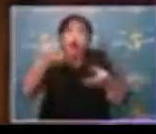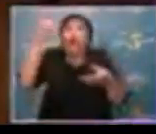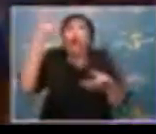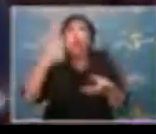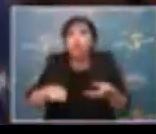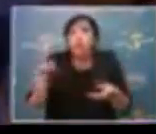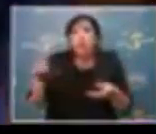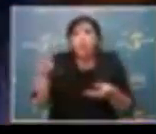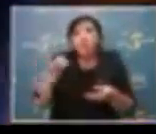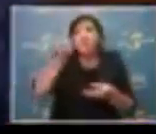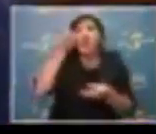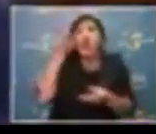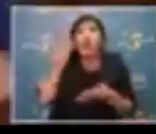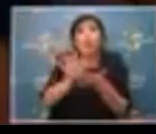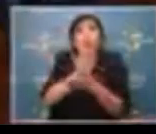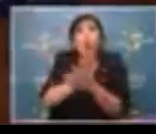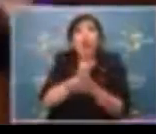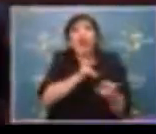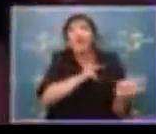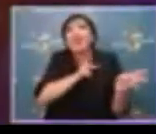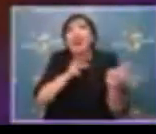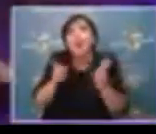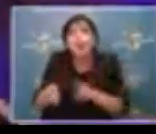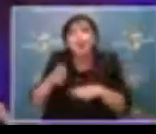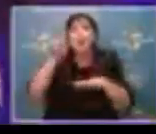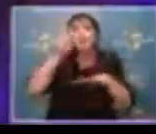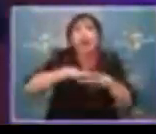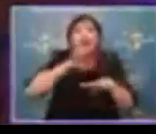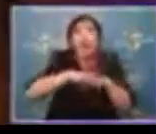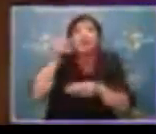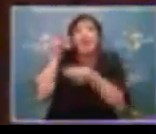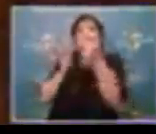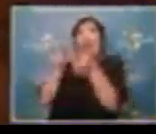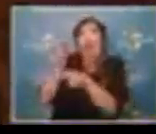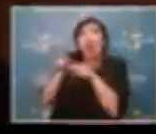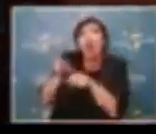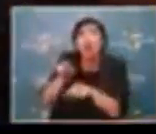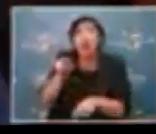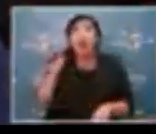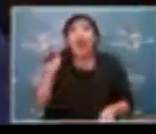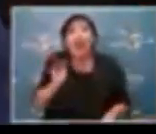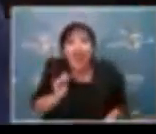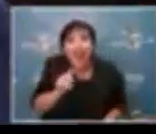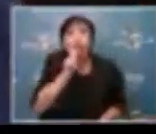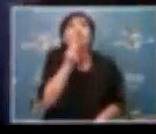la moderna interpretazione della matematica e dell'algebra, un ragazzo di 20 anni.